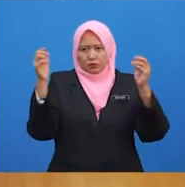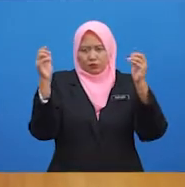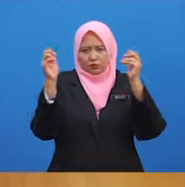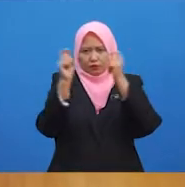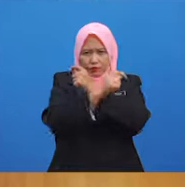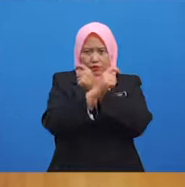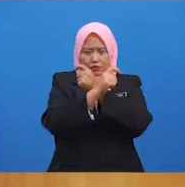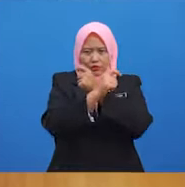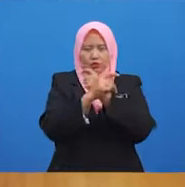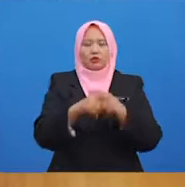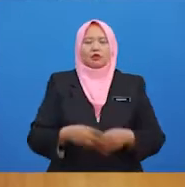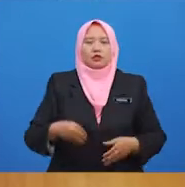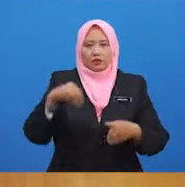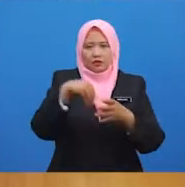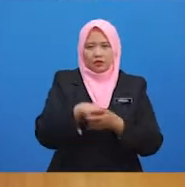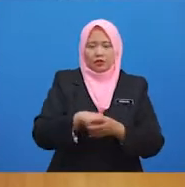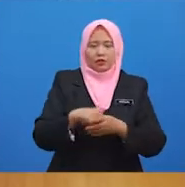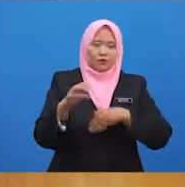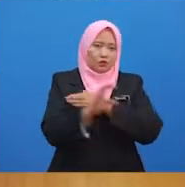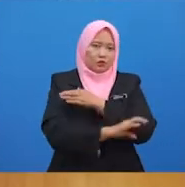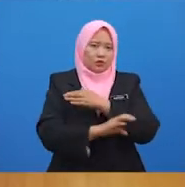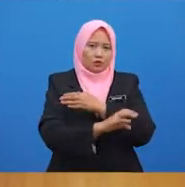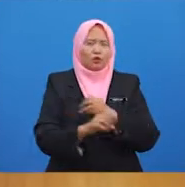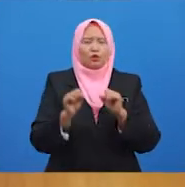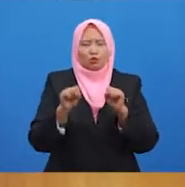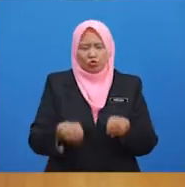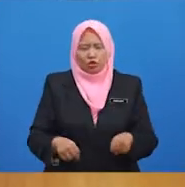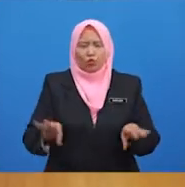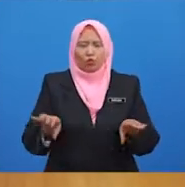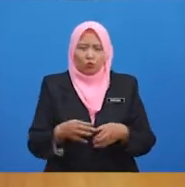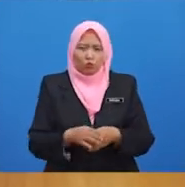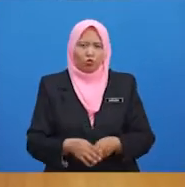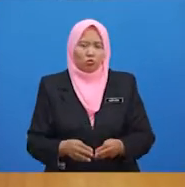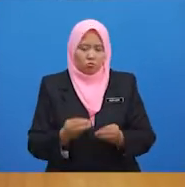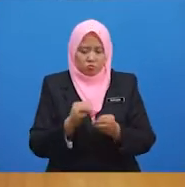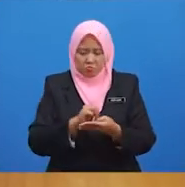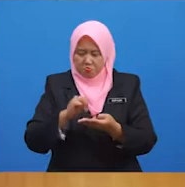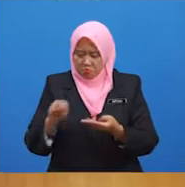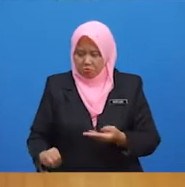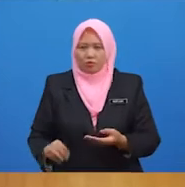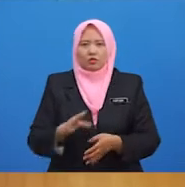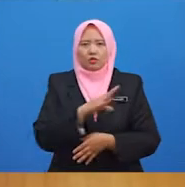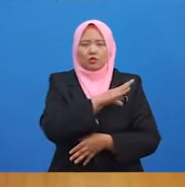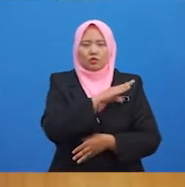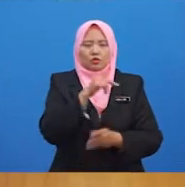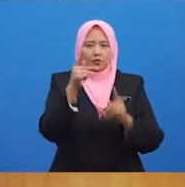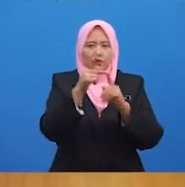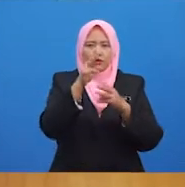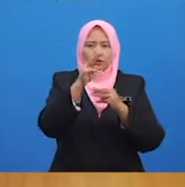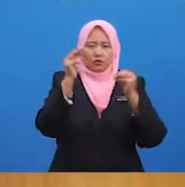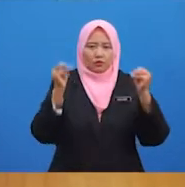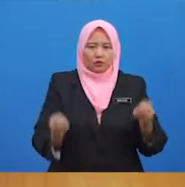kerana peperangan yang berlaku hanya menyebabkan kemusnahan kepada manusia dan alam.